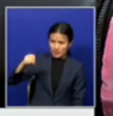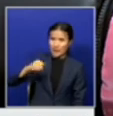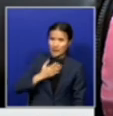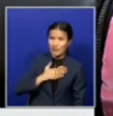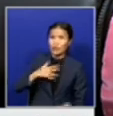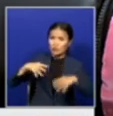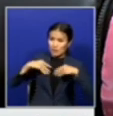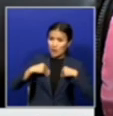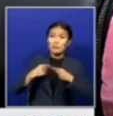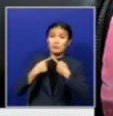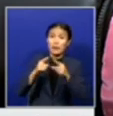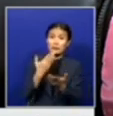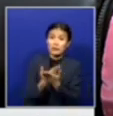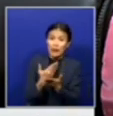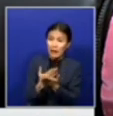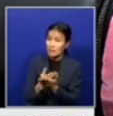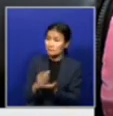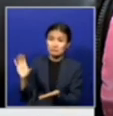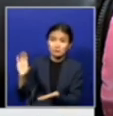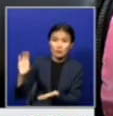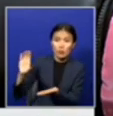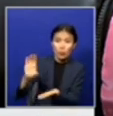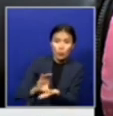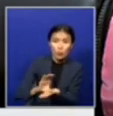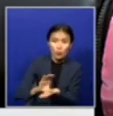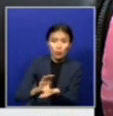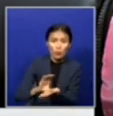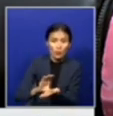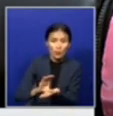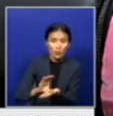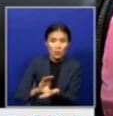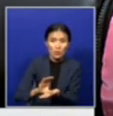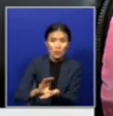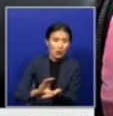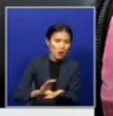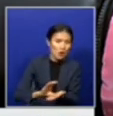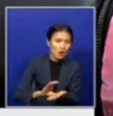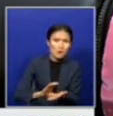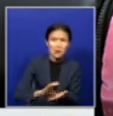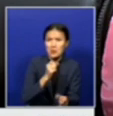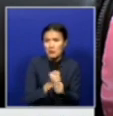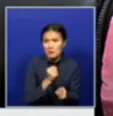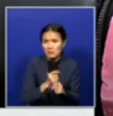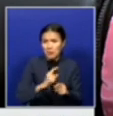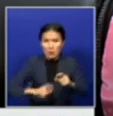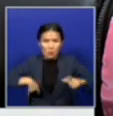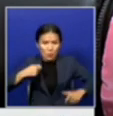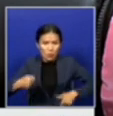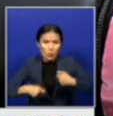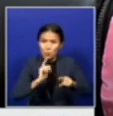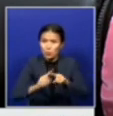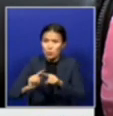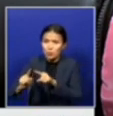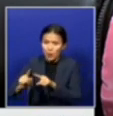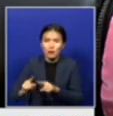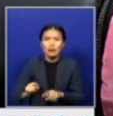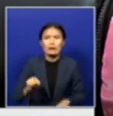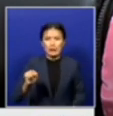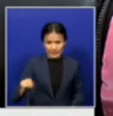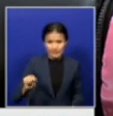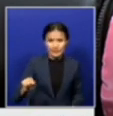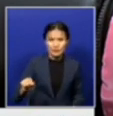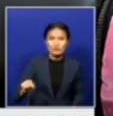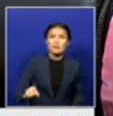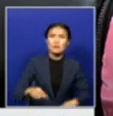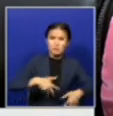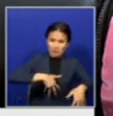ำเม็ดเงินทั้งหมดไปใช้จ่ายมันเป็นหนี้ที่พี่น้องประชาชนไทยต้องรับผิดชอบทั้งประเทศเพราะฉะนั้นมันหลีกเลี่ยงไม่